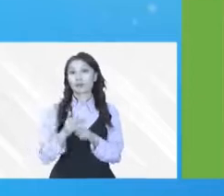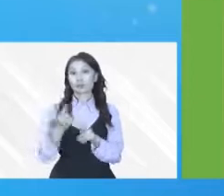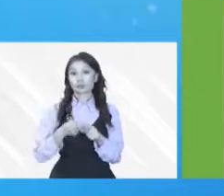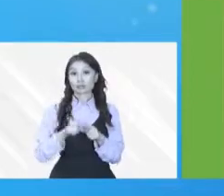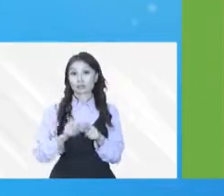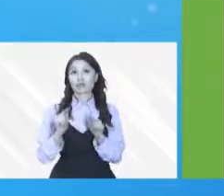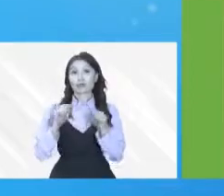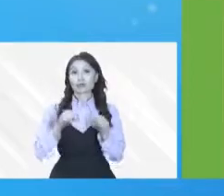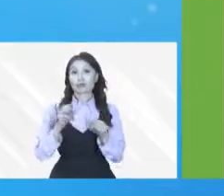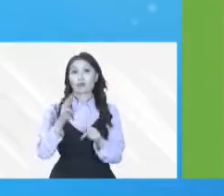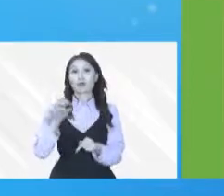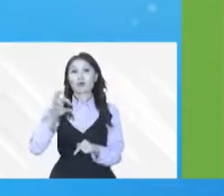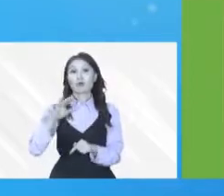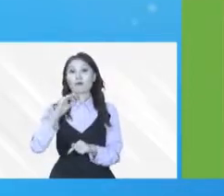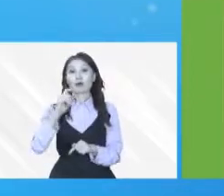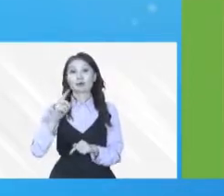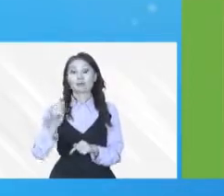этого наступает метафаза.